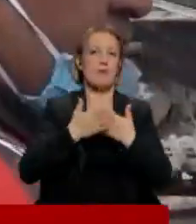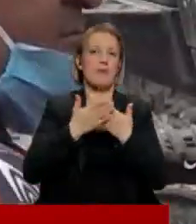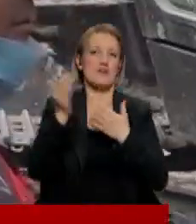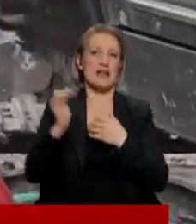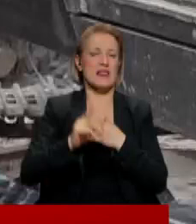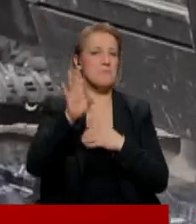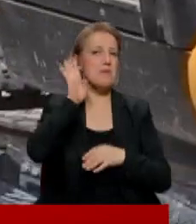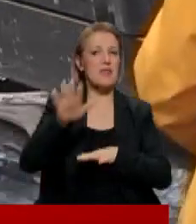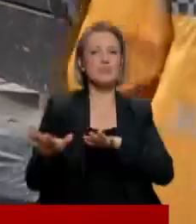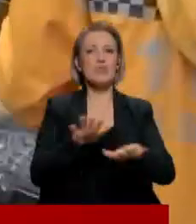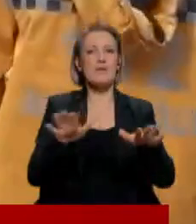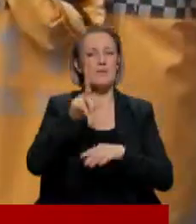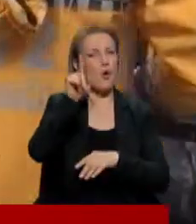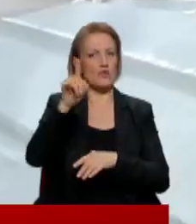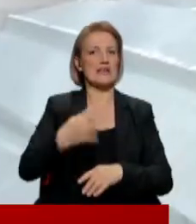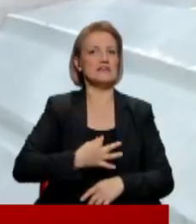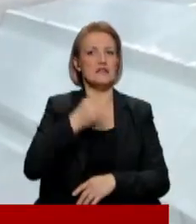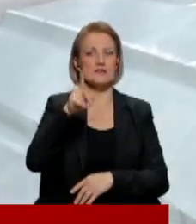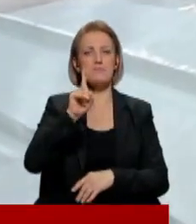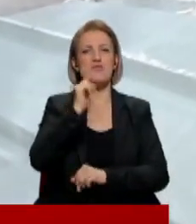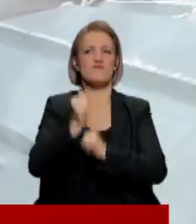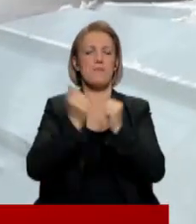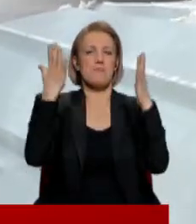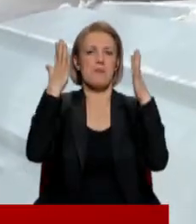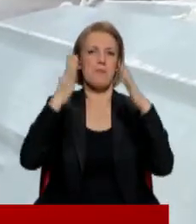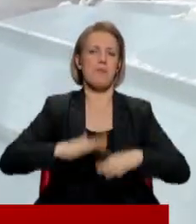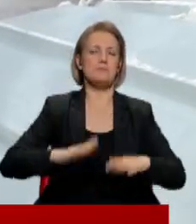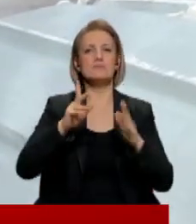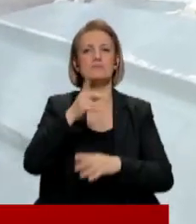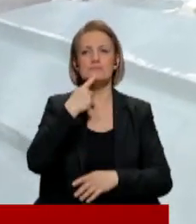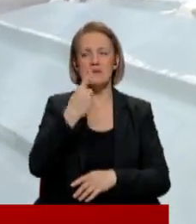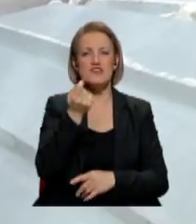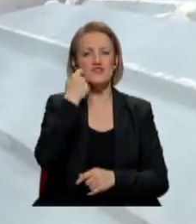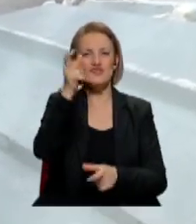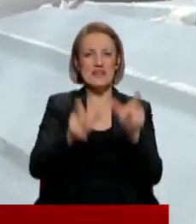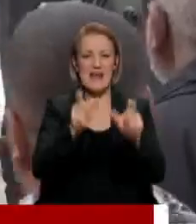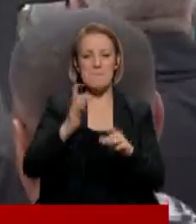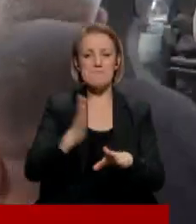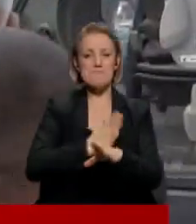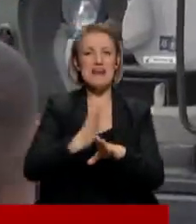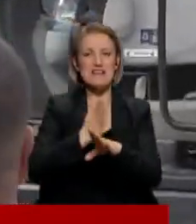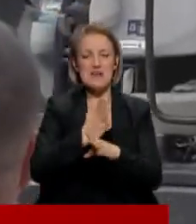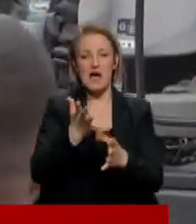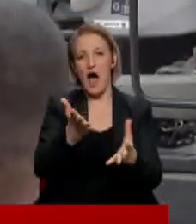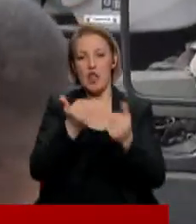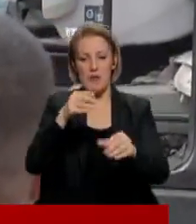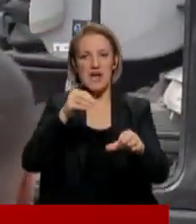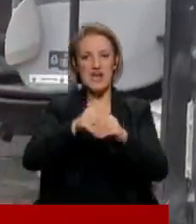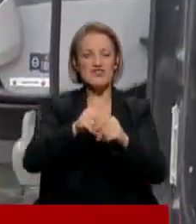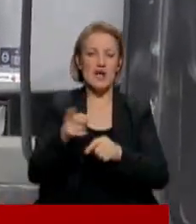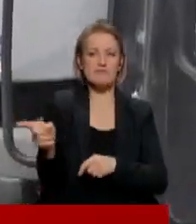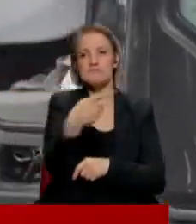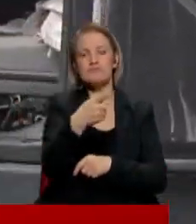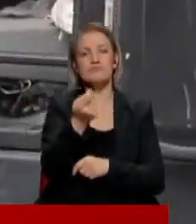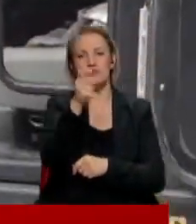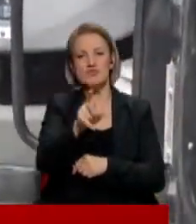geldi. Malatya'daki deprem orada da hissedildi. Bir fabrika çöktü. İddiaya göre işçiler malları çıkarmaları için fabrikaya girmeye zorlanmıştı.